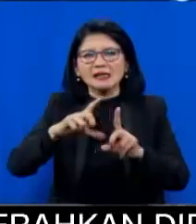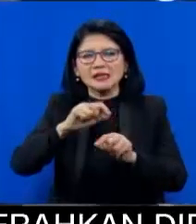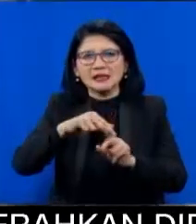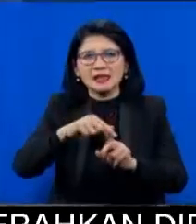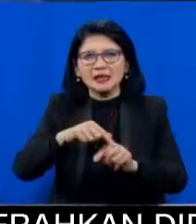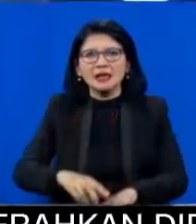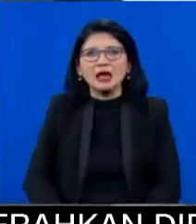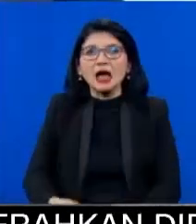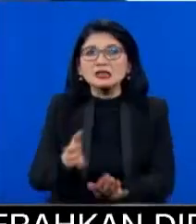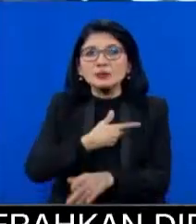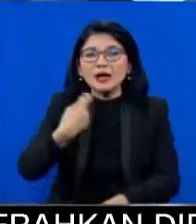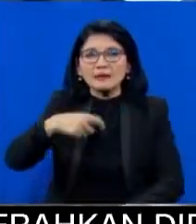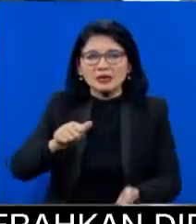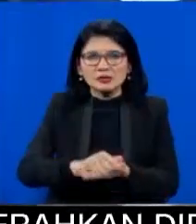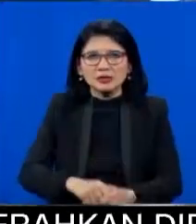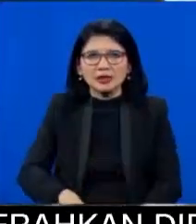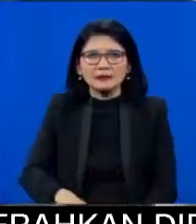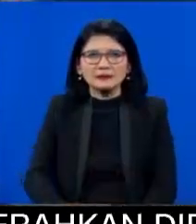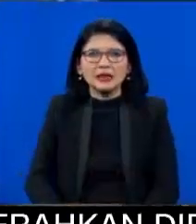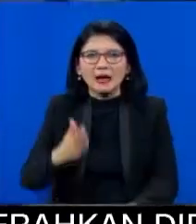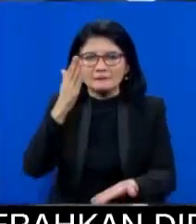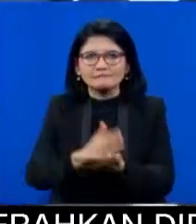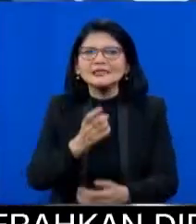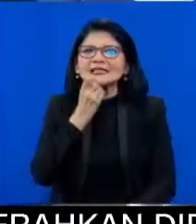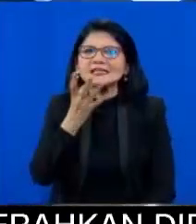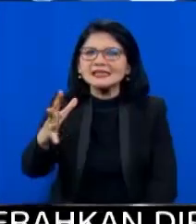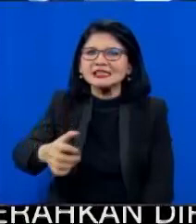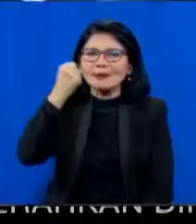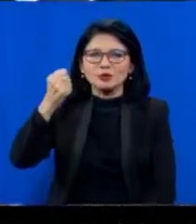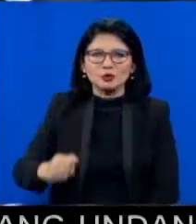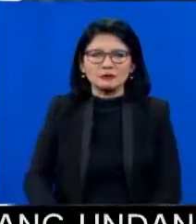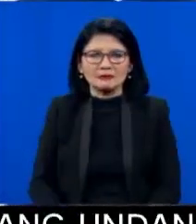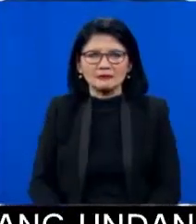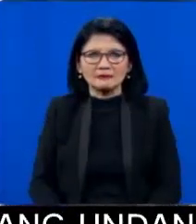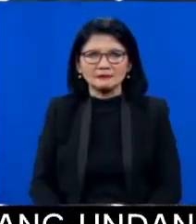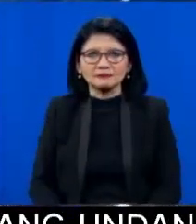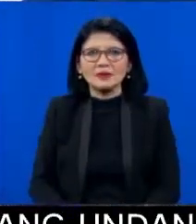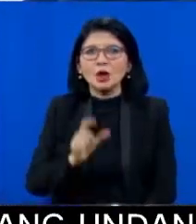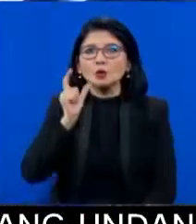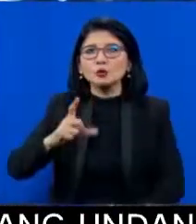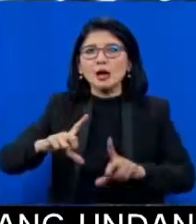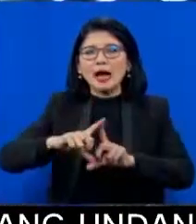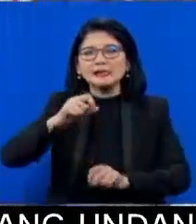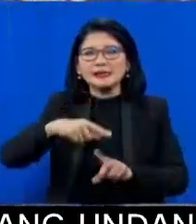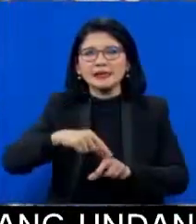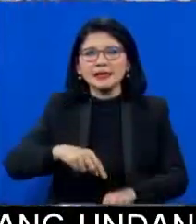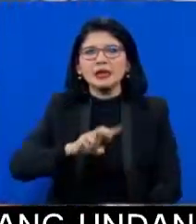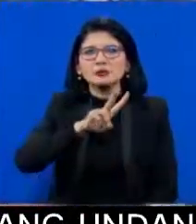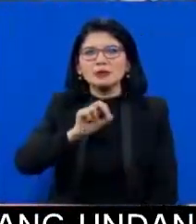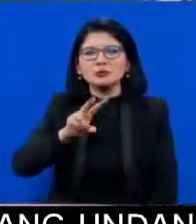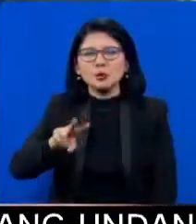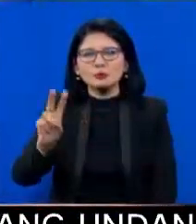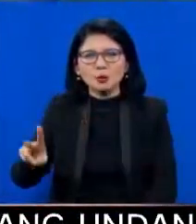Sebelumnya Kemensos telah mencabut izin penyelenggaraan pengumpulan uang dan barang yang telah diberikan pada Yayasan ACT tahun